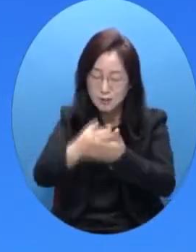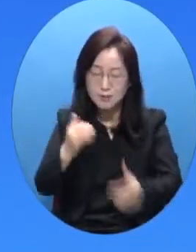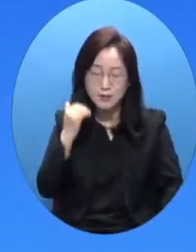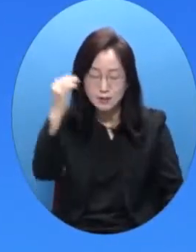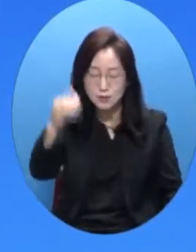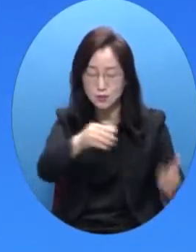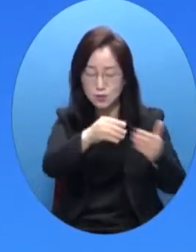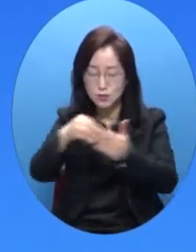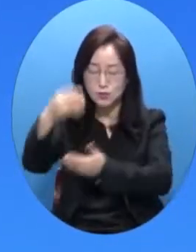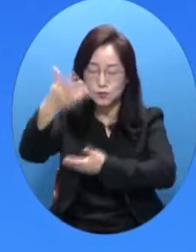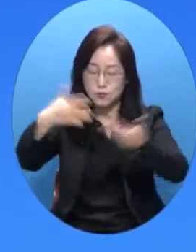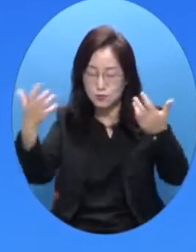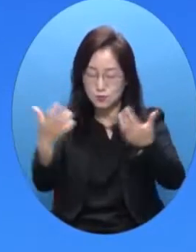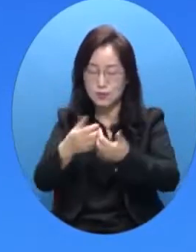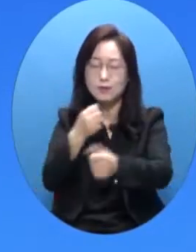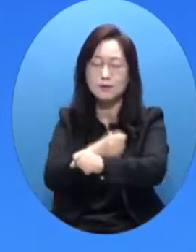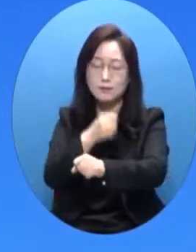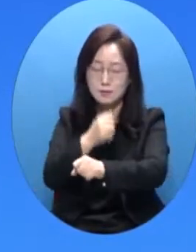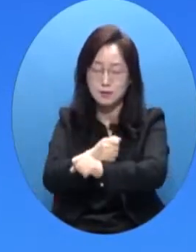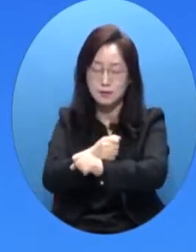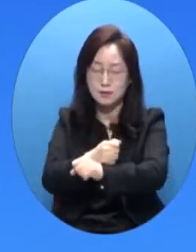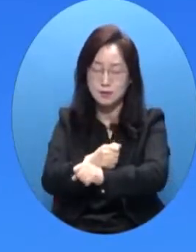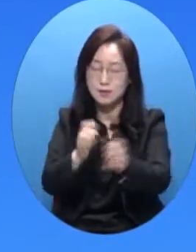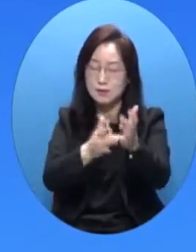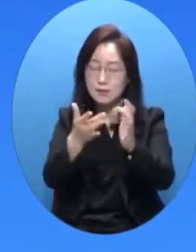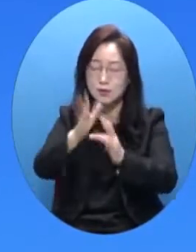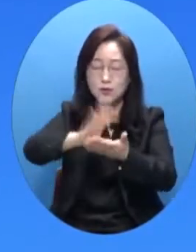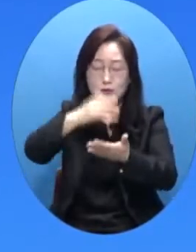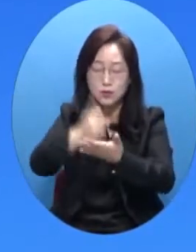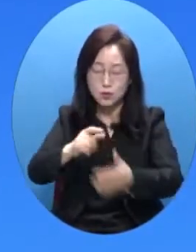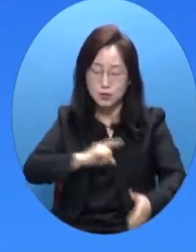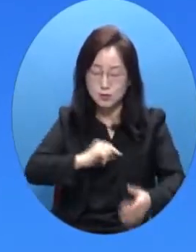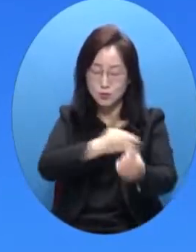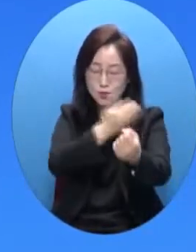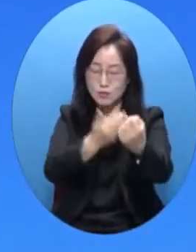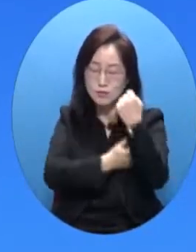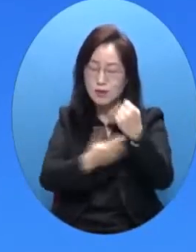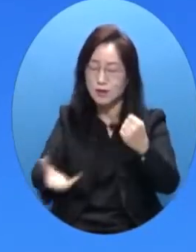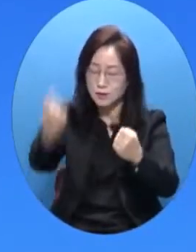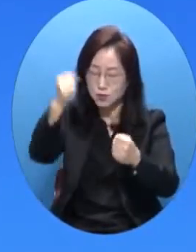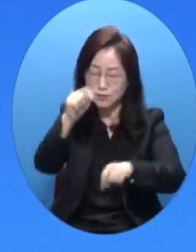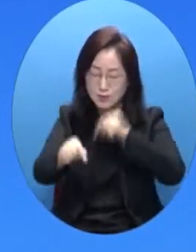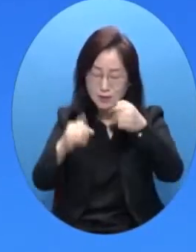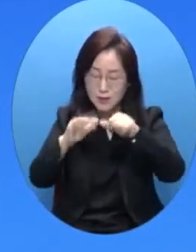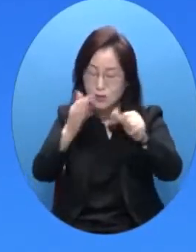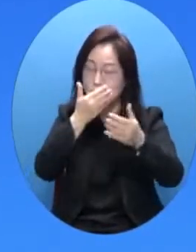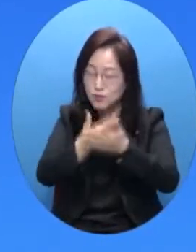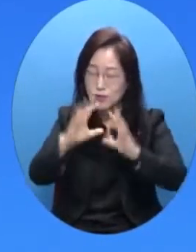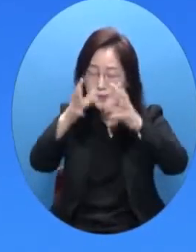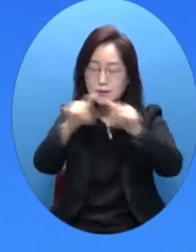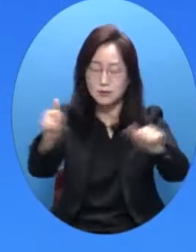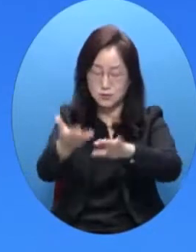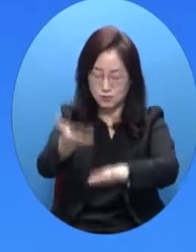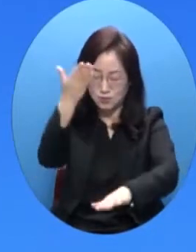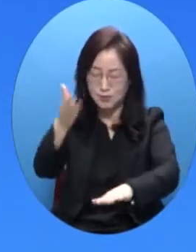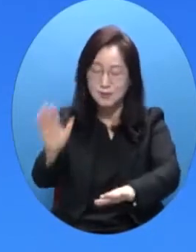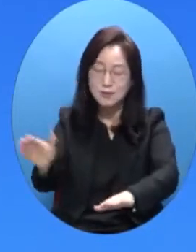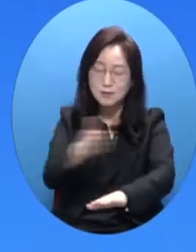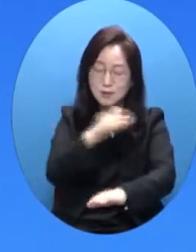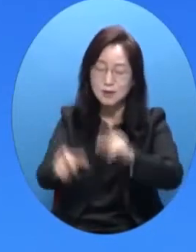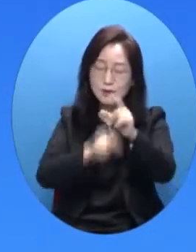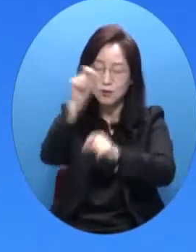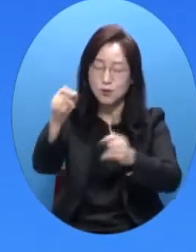감동감화 인도고통 충만하게 하심이 예수 그리스도의 이름의 권세를 갖고 나아가는 주님의 귀한 백성들을 위해